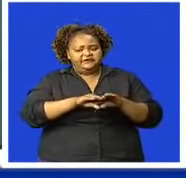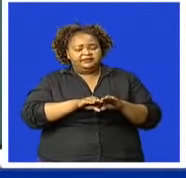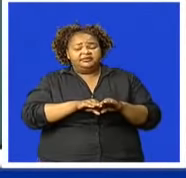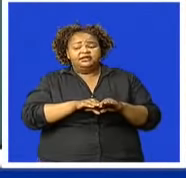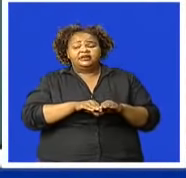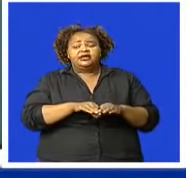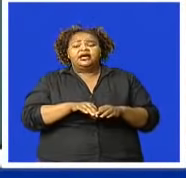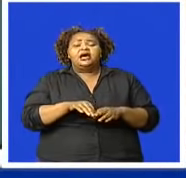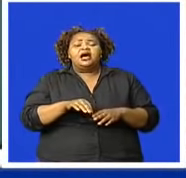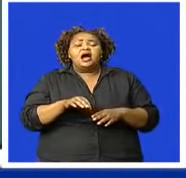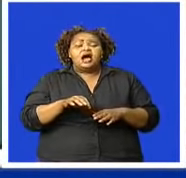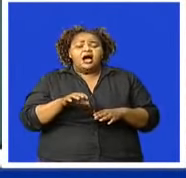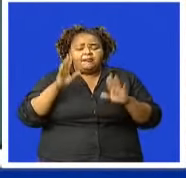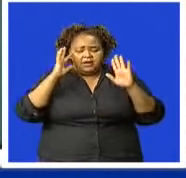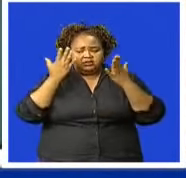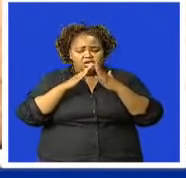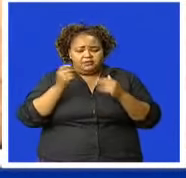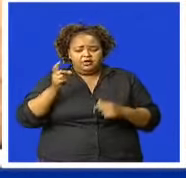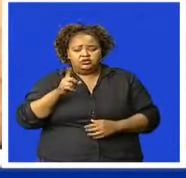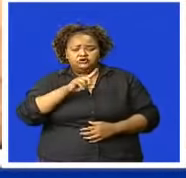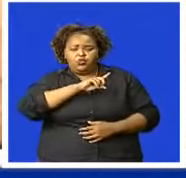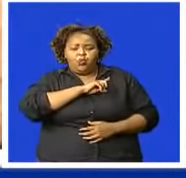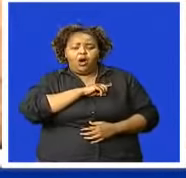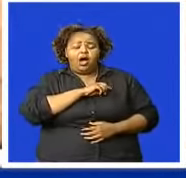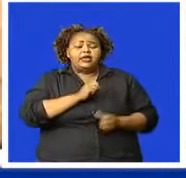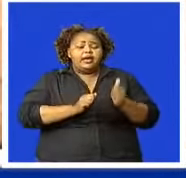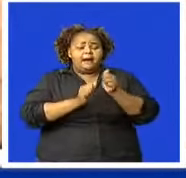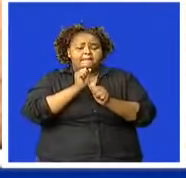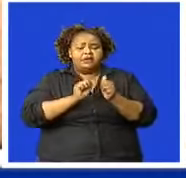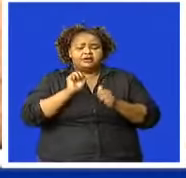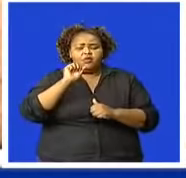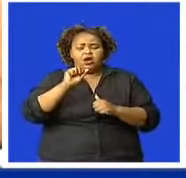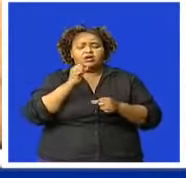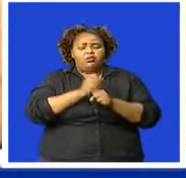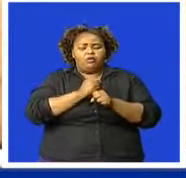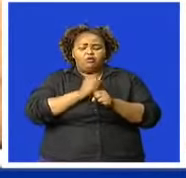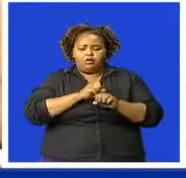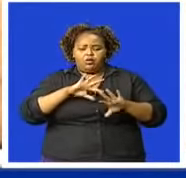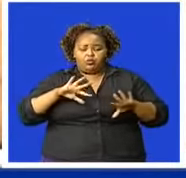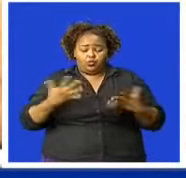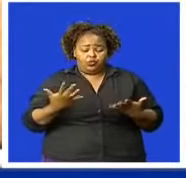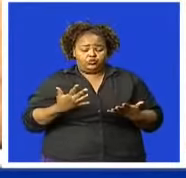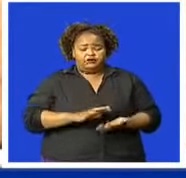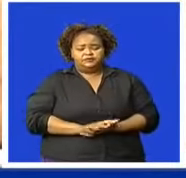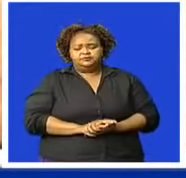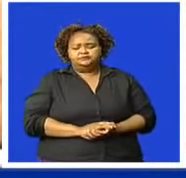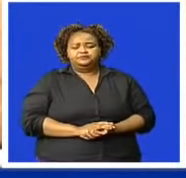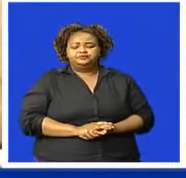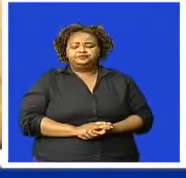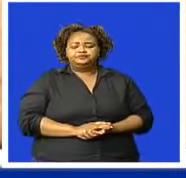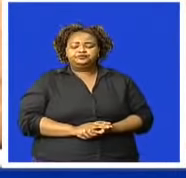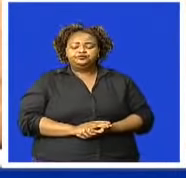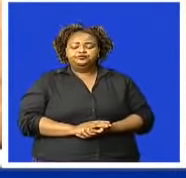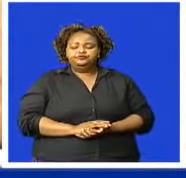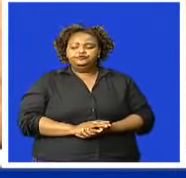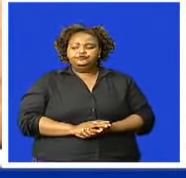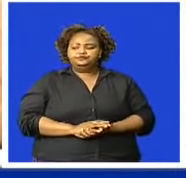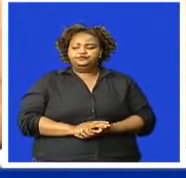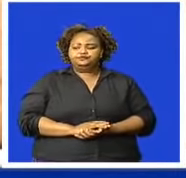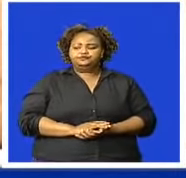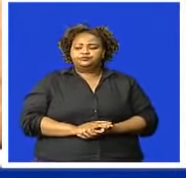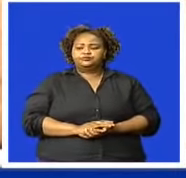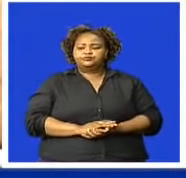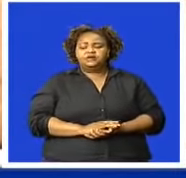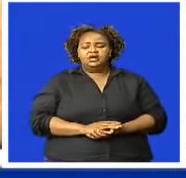njengoba umnakabo wangasebenti. Lukhuni ngesisi wami lapho angathi sengathi abantu